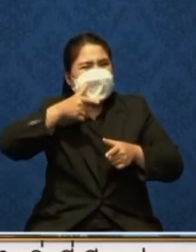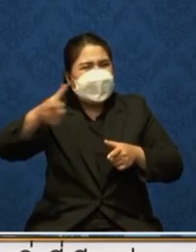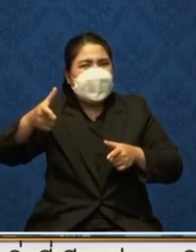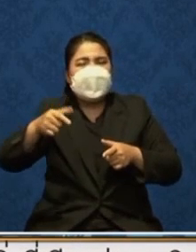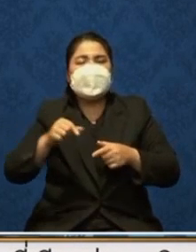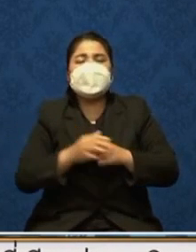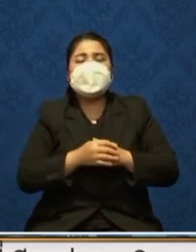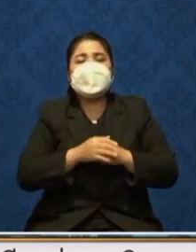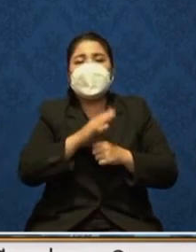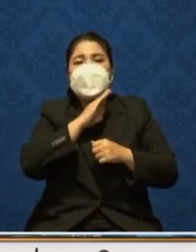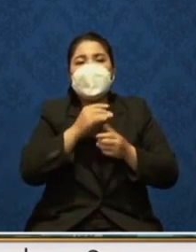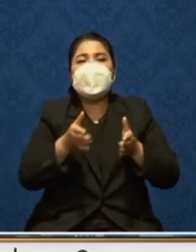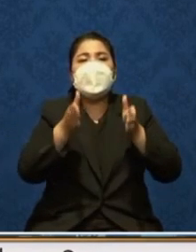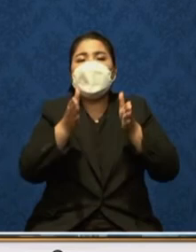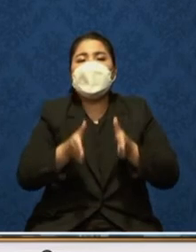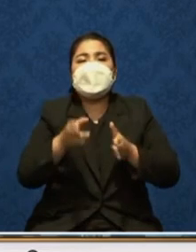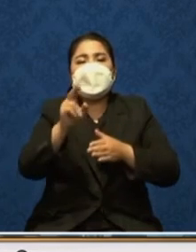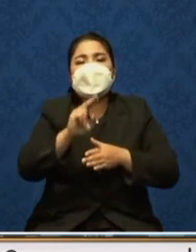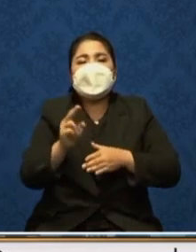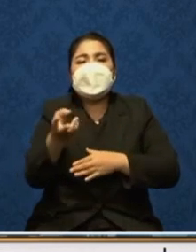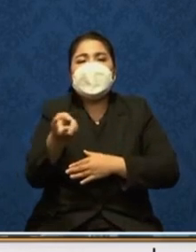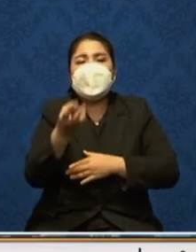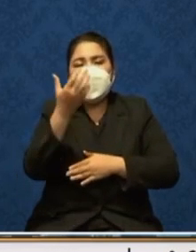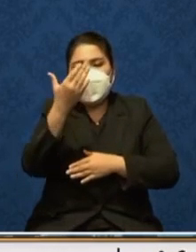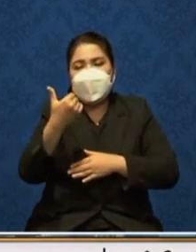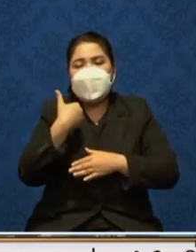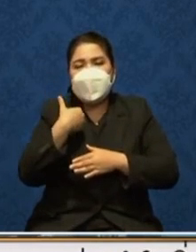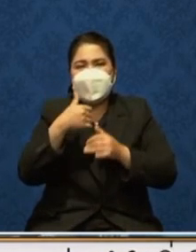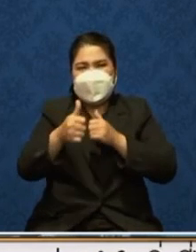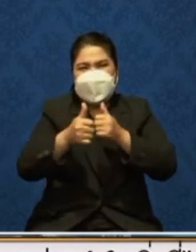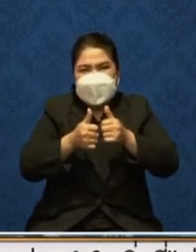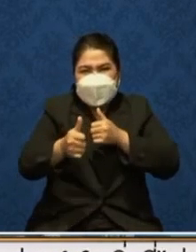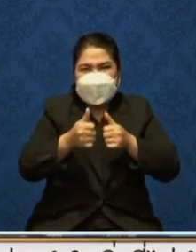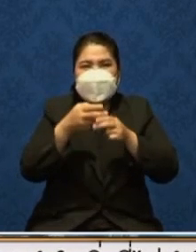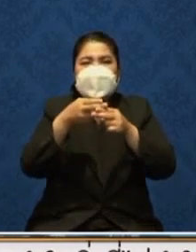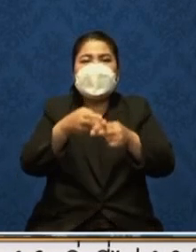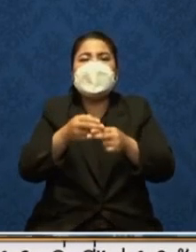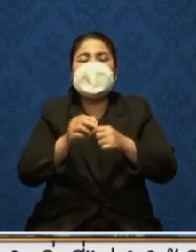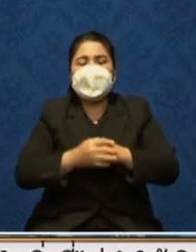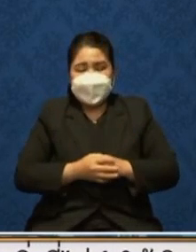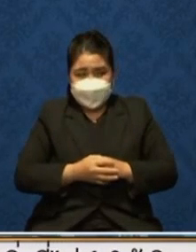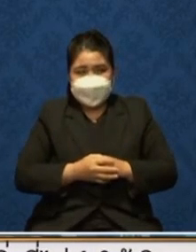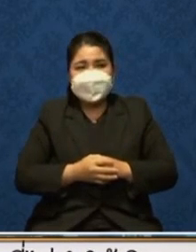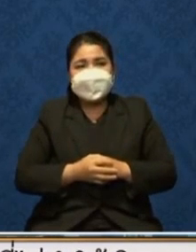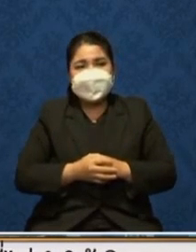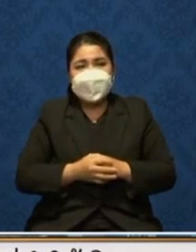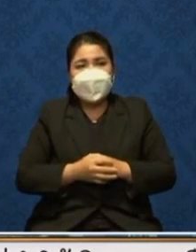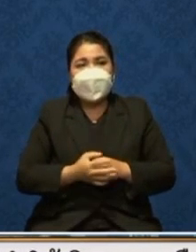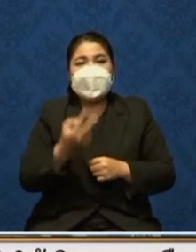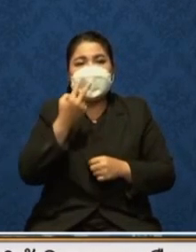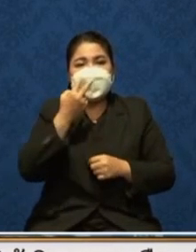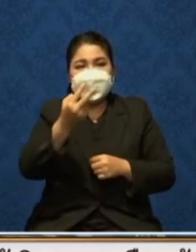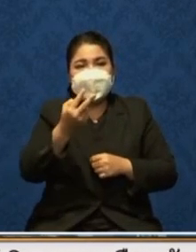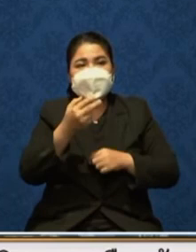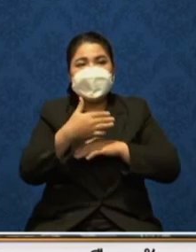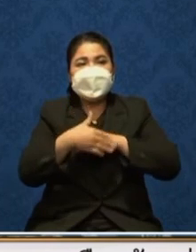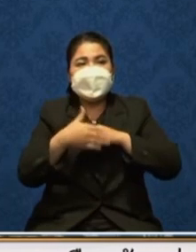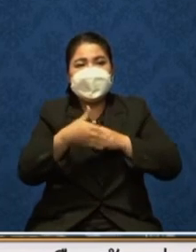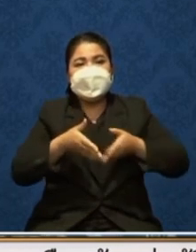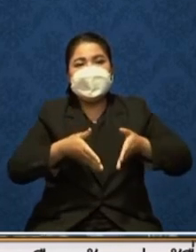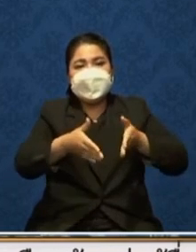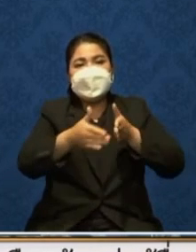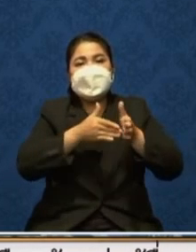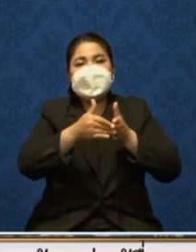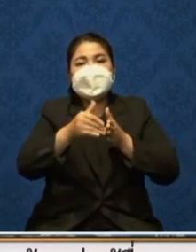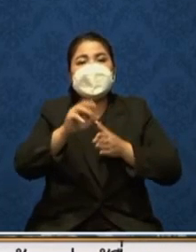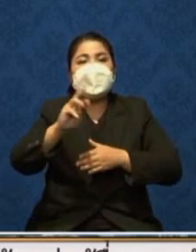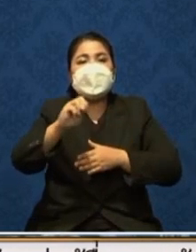สุท้ายก็คอคนจะใช้น้อยครับเพรวามนแงดีมากกเองมนแ็กเองมาดูตอย่างสรม สุดท้าย Lindstedตองเข้าไปอุด